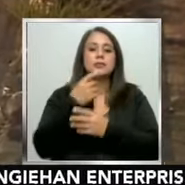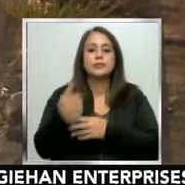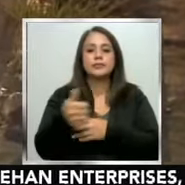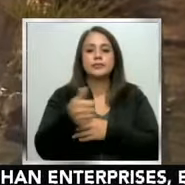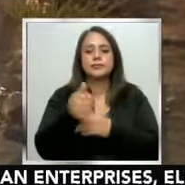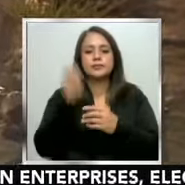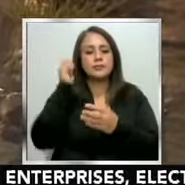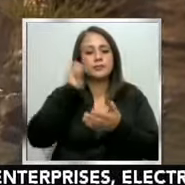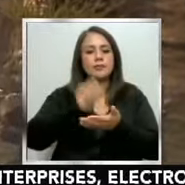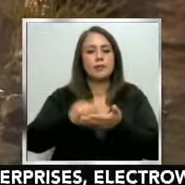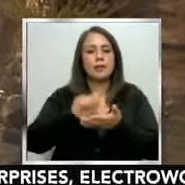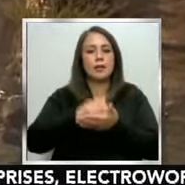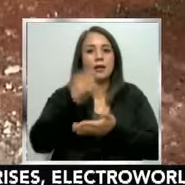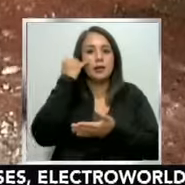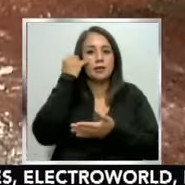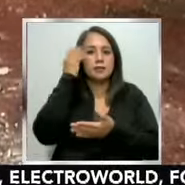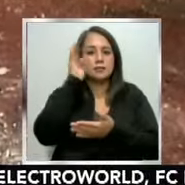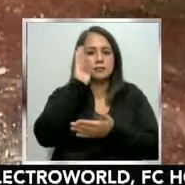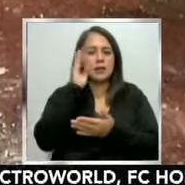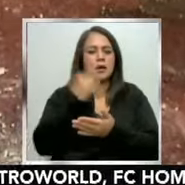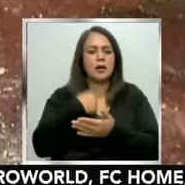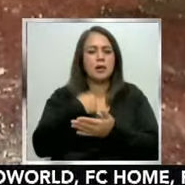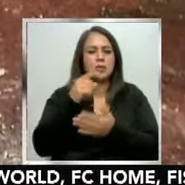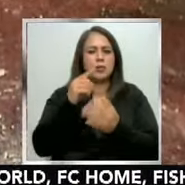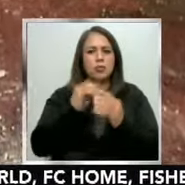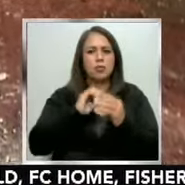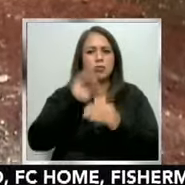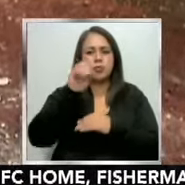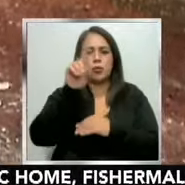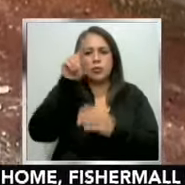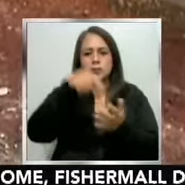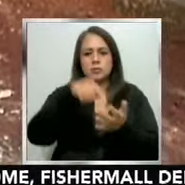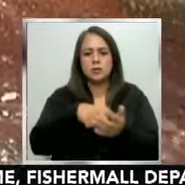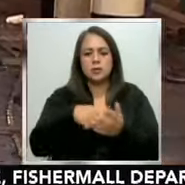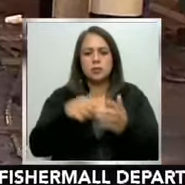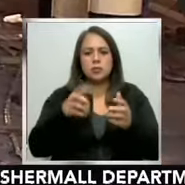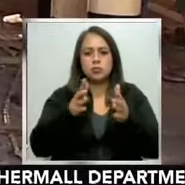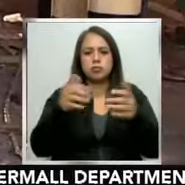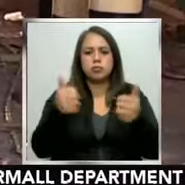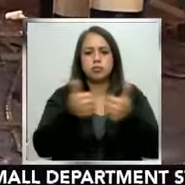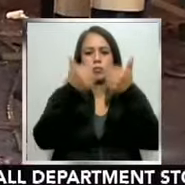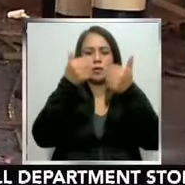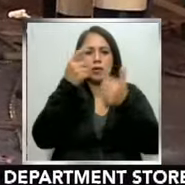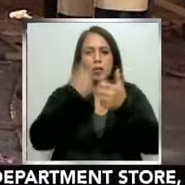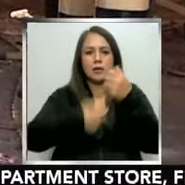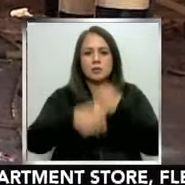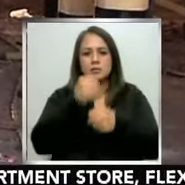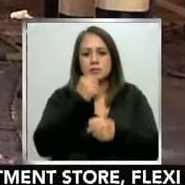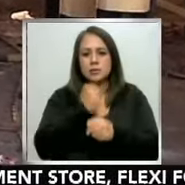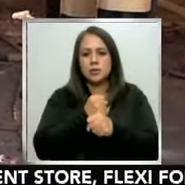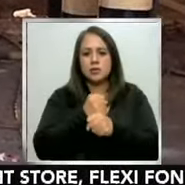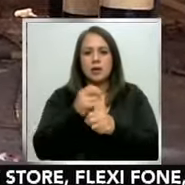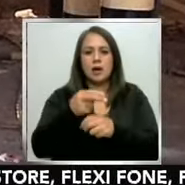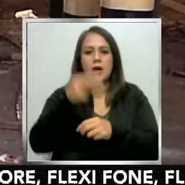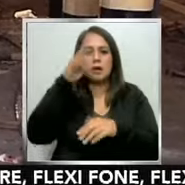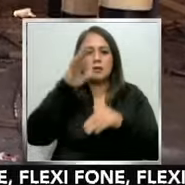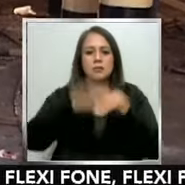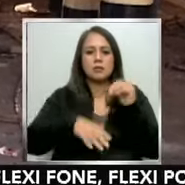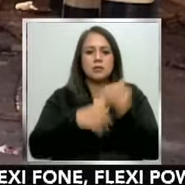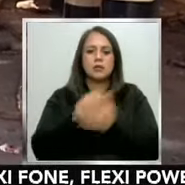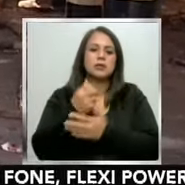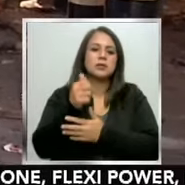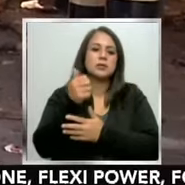Bautista, lampas 11,000 ang namatay sa road accidents noong isang taon. Mas mataas na ito sa lampas 10,000 namatay